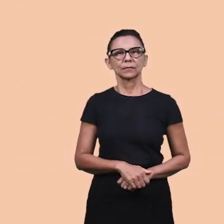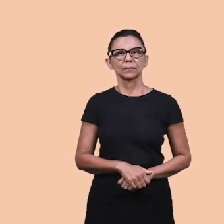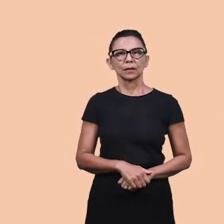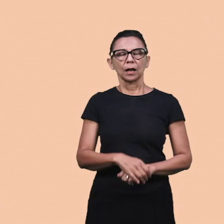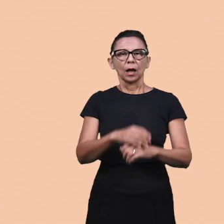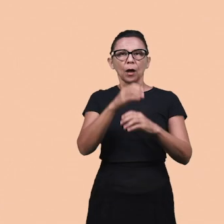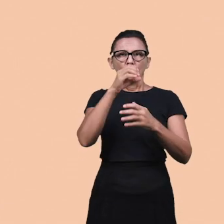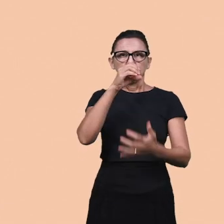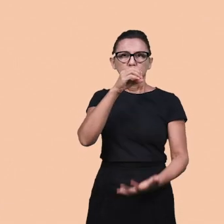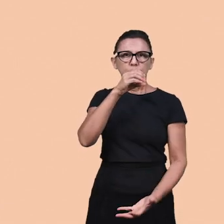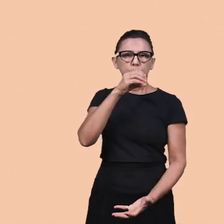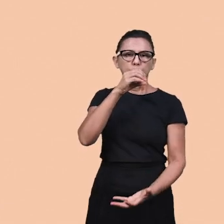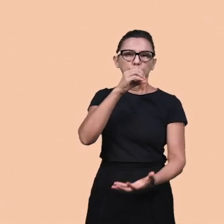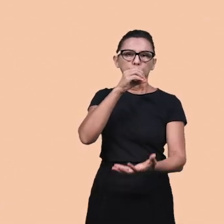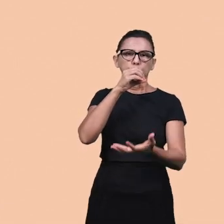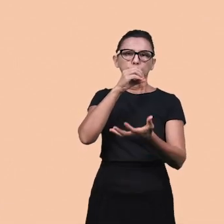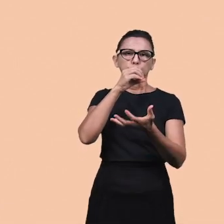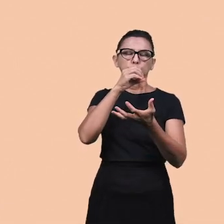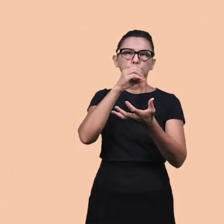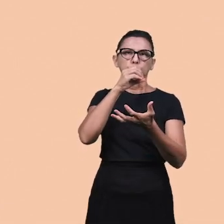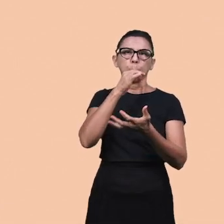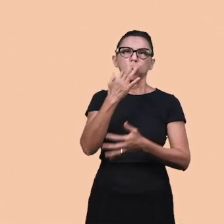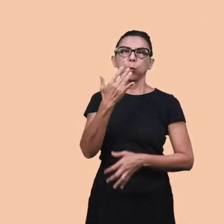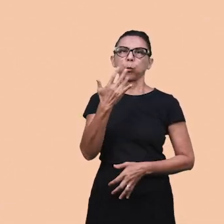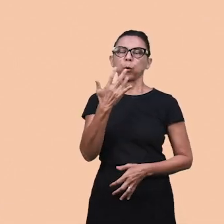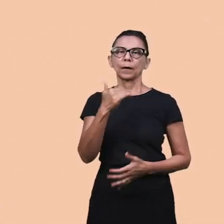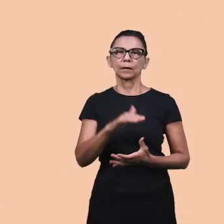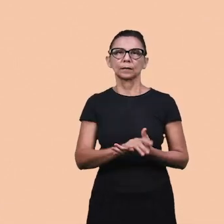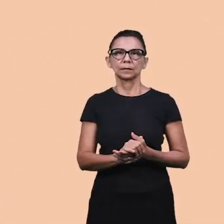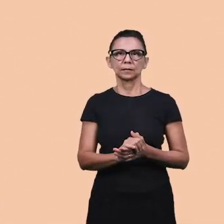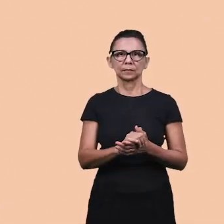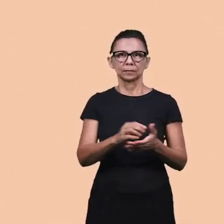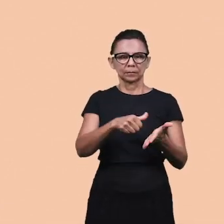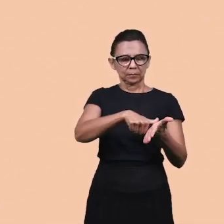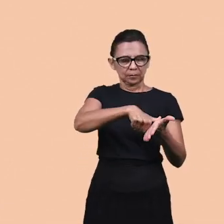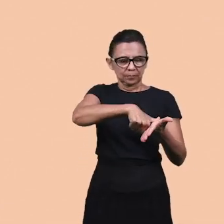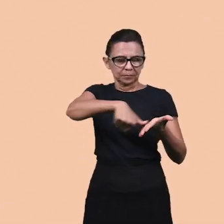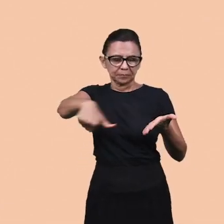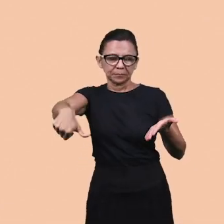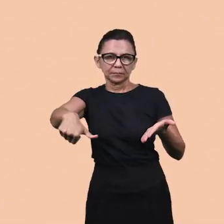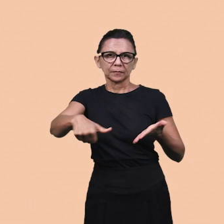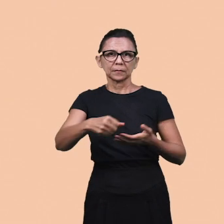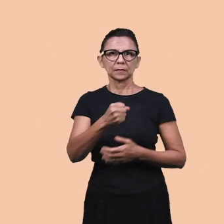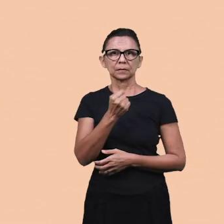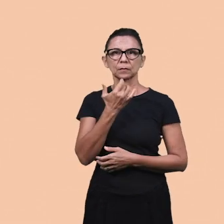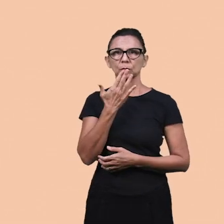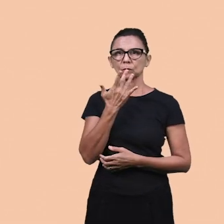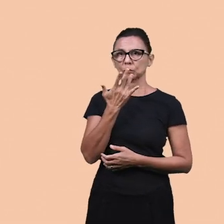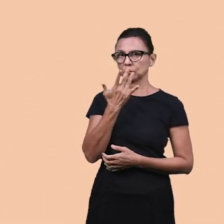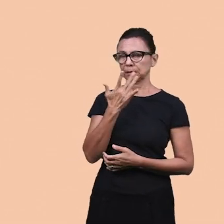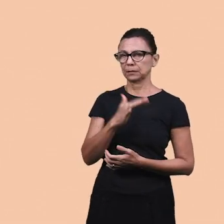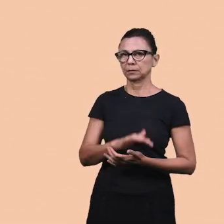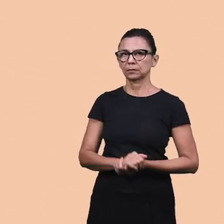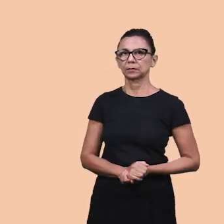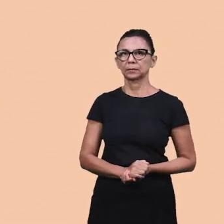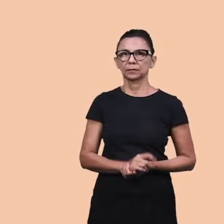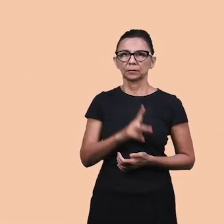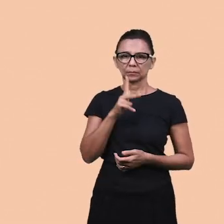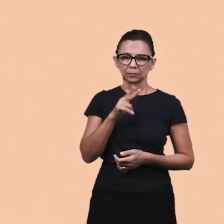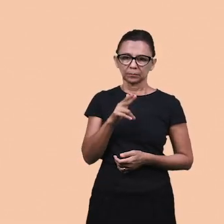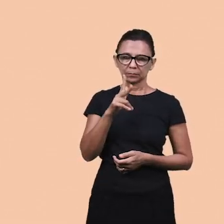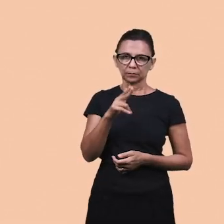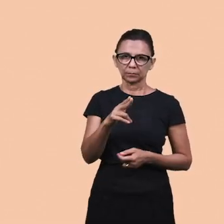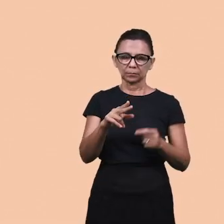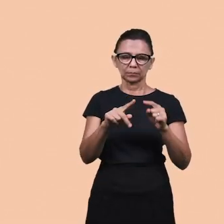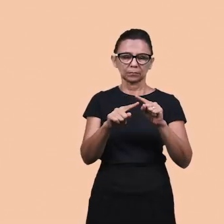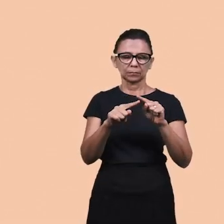des ballons colorés, des fites adhésives colorées et paire